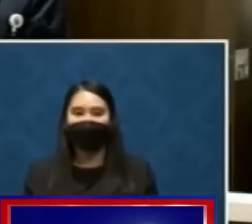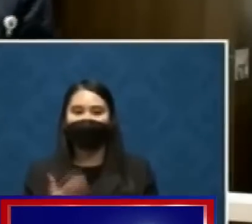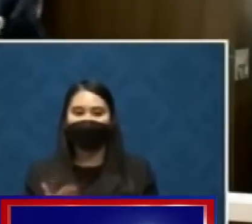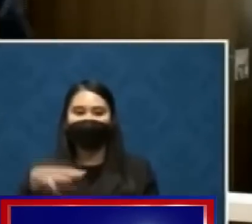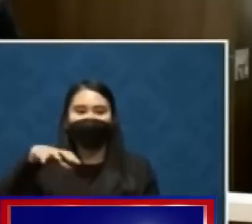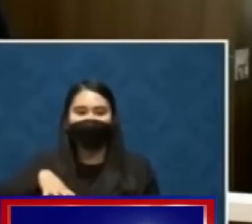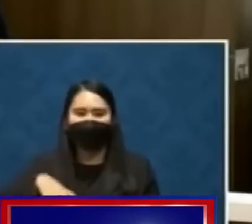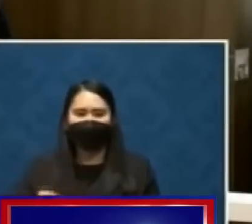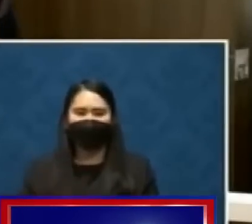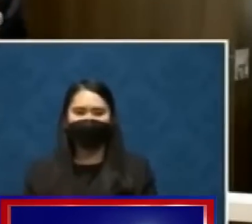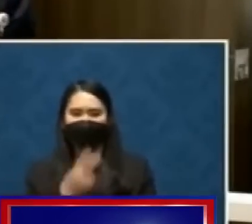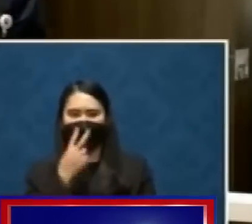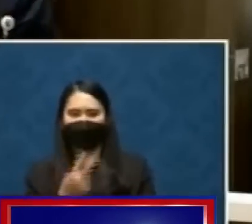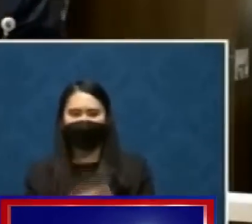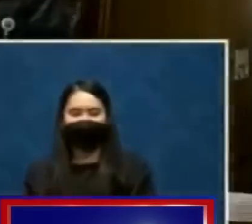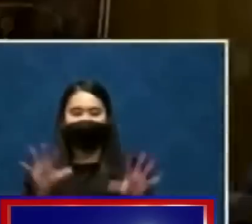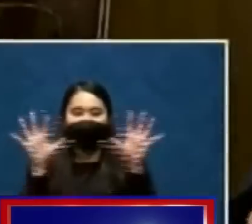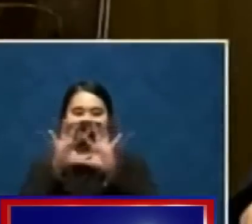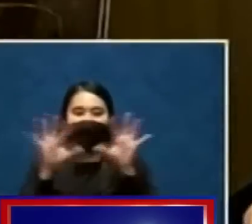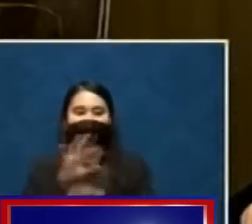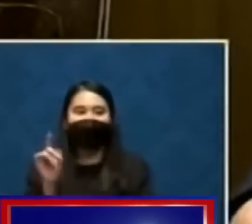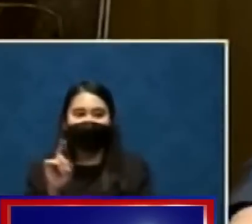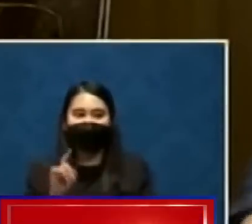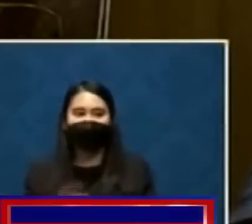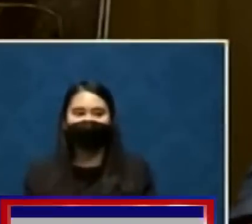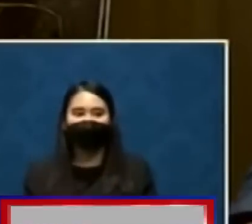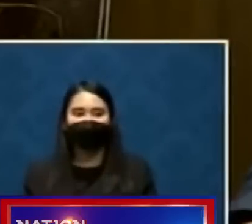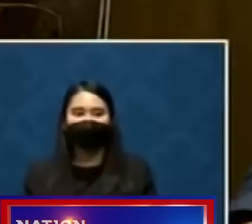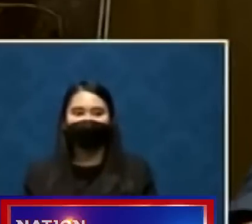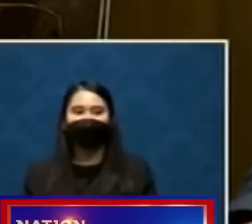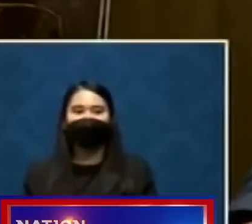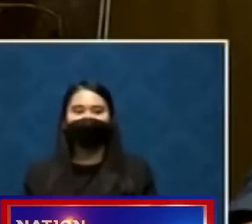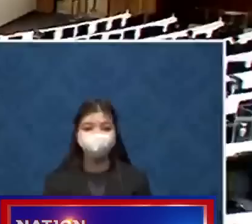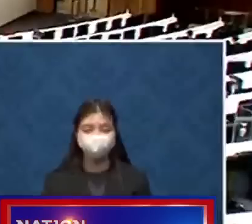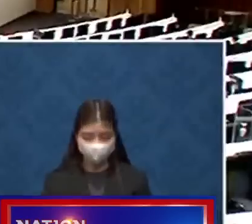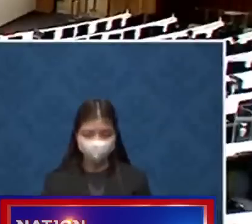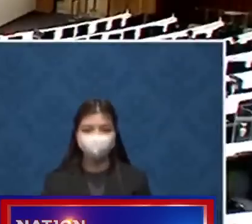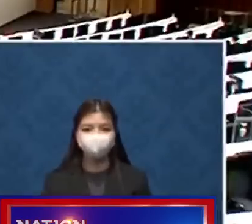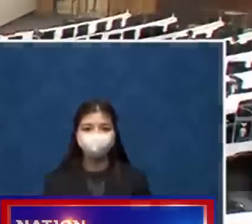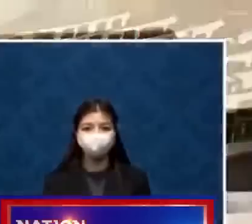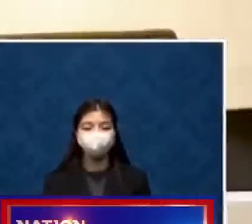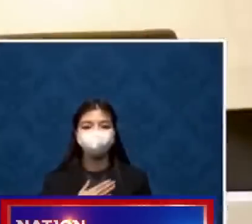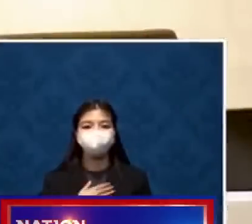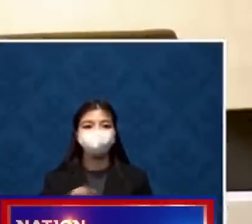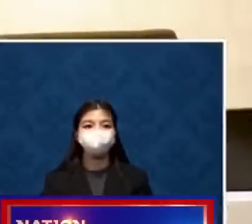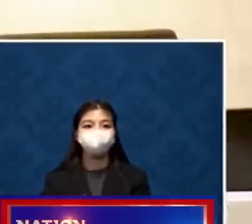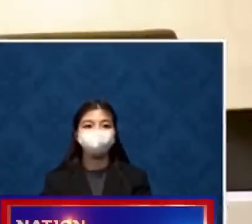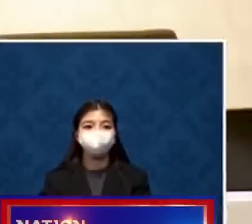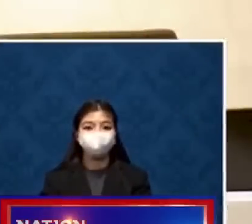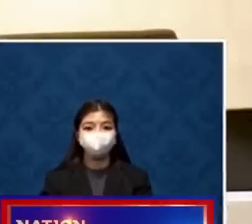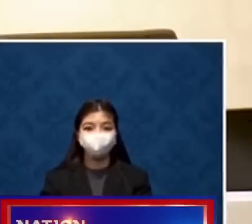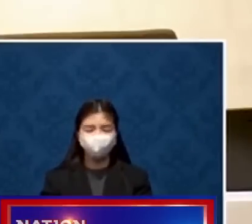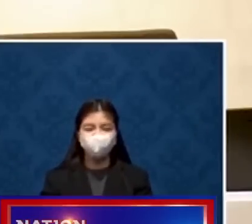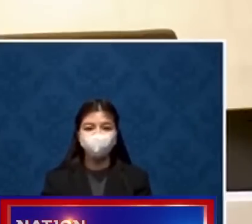ค่ะ พี่แดกธนกรวังบุญคงชนะนะฮะคือตอนนี้ลุงตู่เดี๋ยวจะวิเคราะห์ให้ฟังว่าลุ